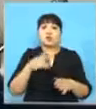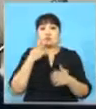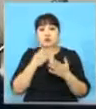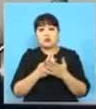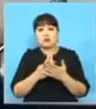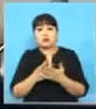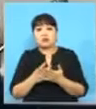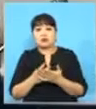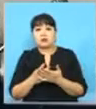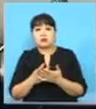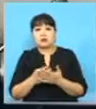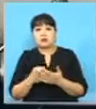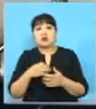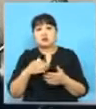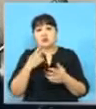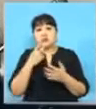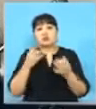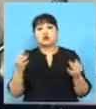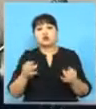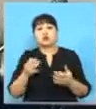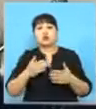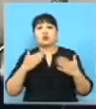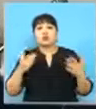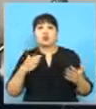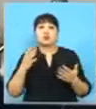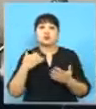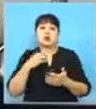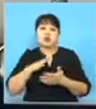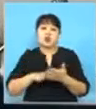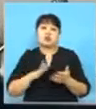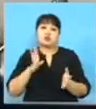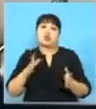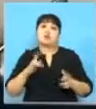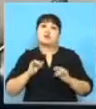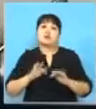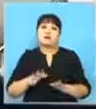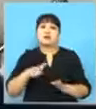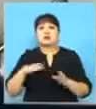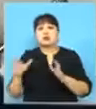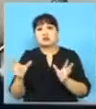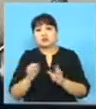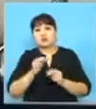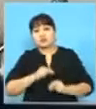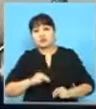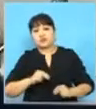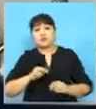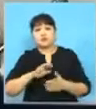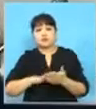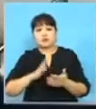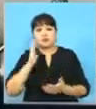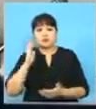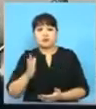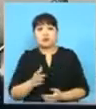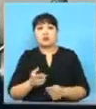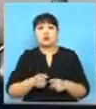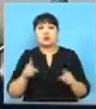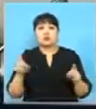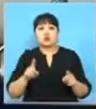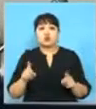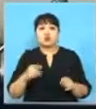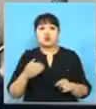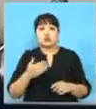посмотрели, представляет больше интерес. Я думаю, мы дальше подойдем и делимся, сравниваем технические характеристики. То, что